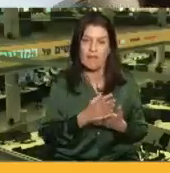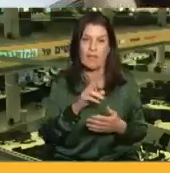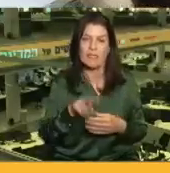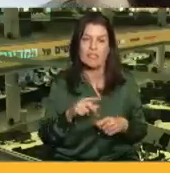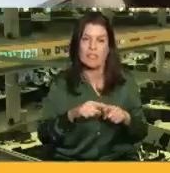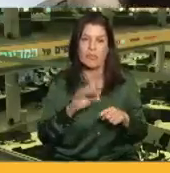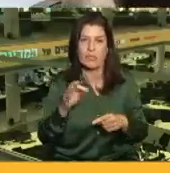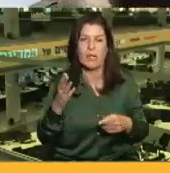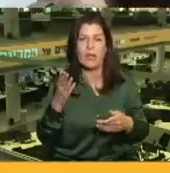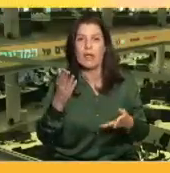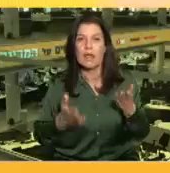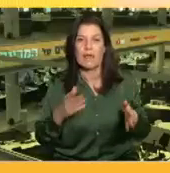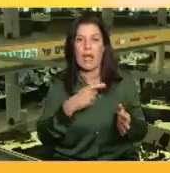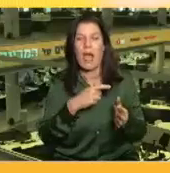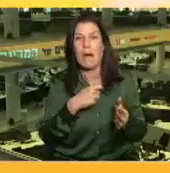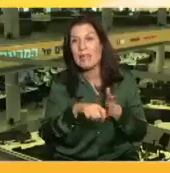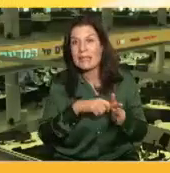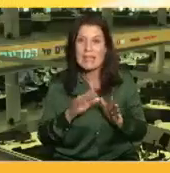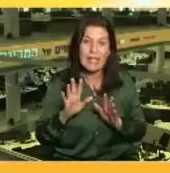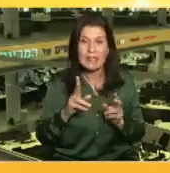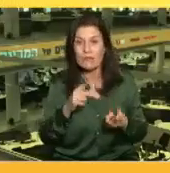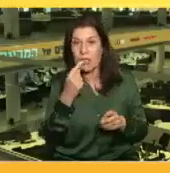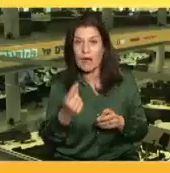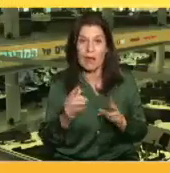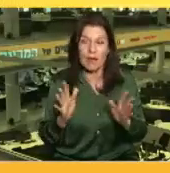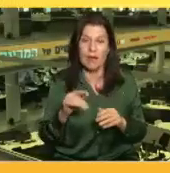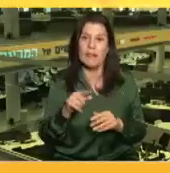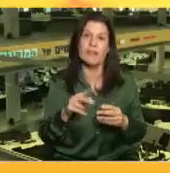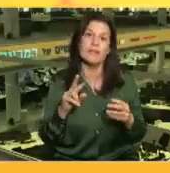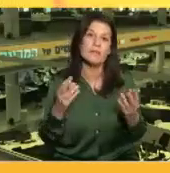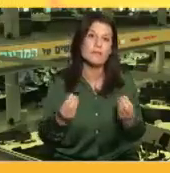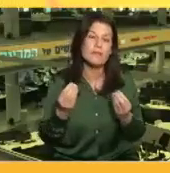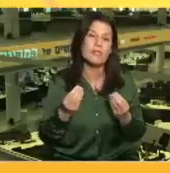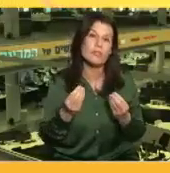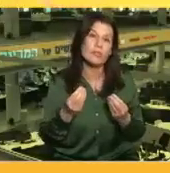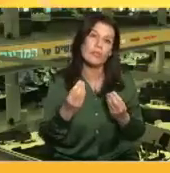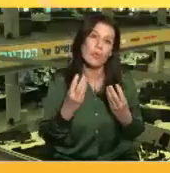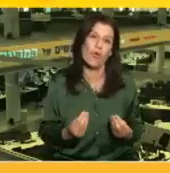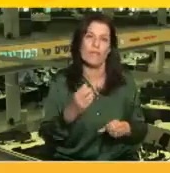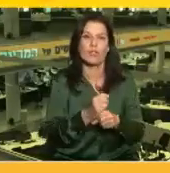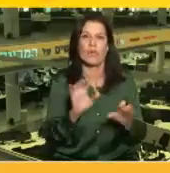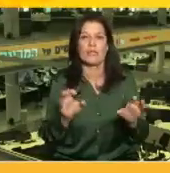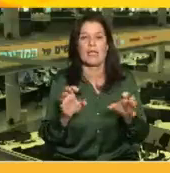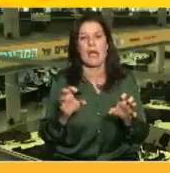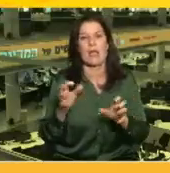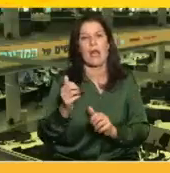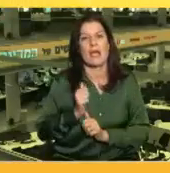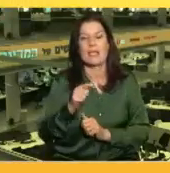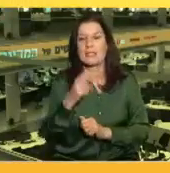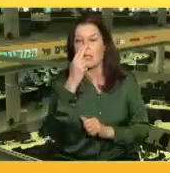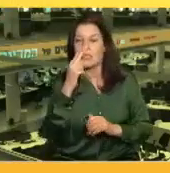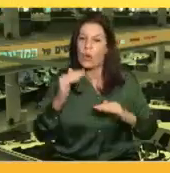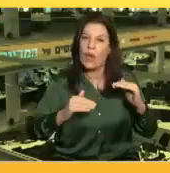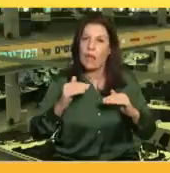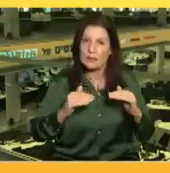אני לא אגיד אפליה מתקנת, כי זה לא אפליה מתקנת, אבל יש כאן משהו לטובה לצד גלגלץ, אני אגיד. ניסיון לאזן. יש כאן יותר ניסיון לזה, יש כאן